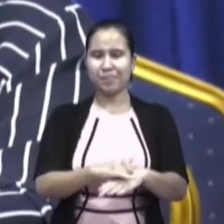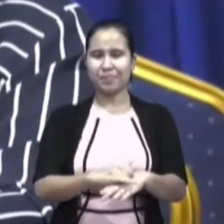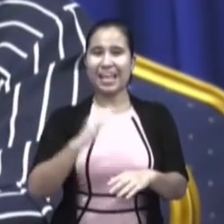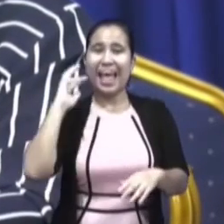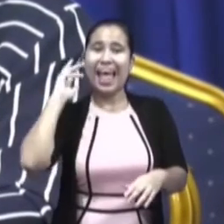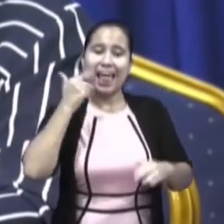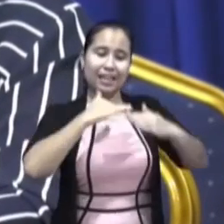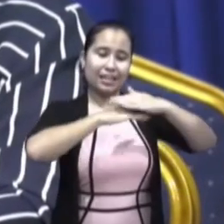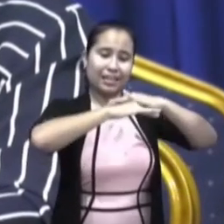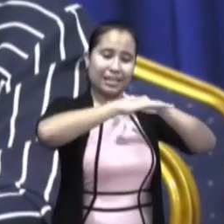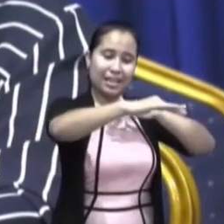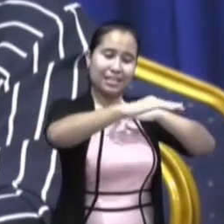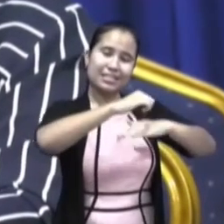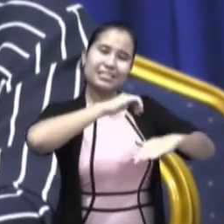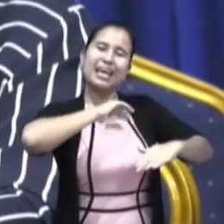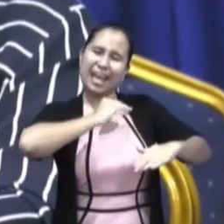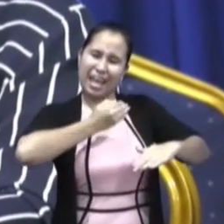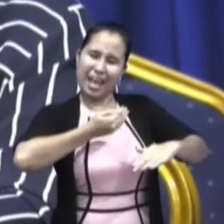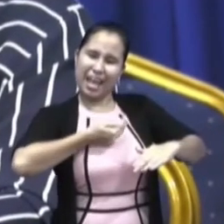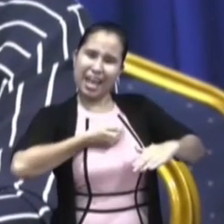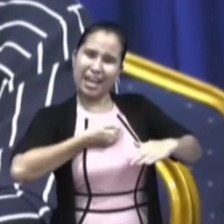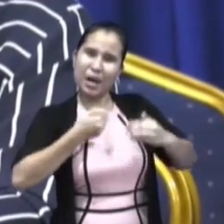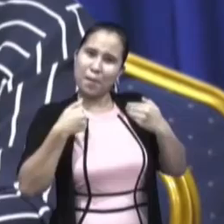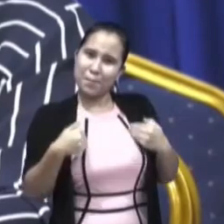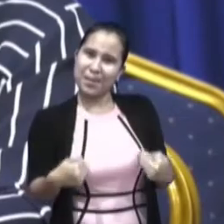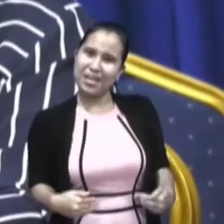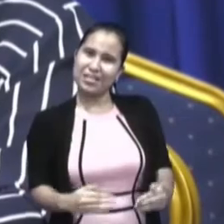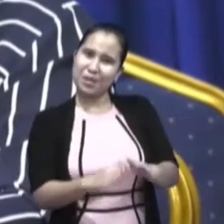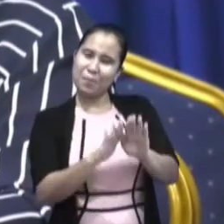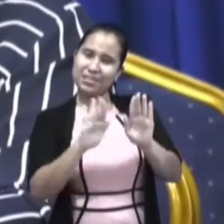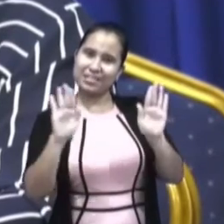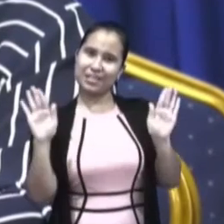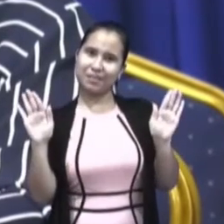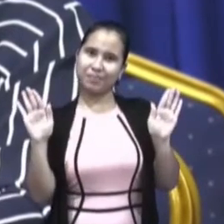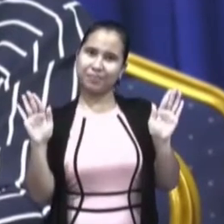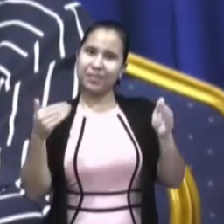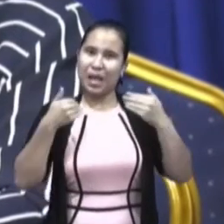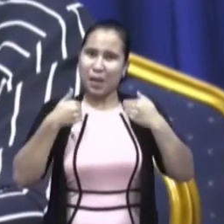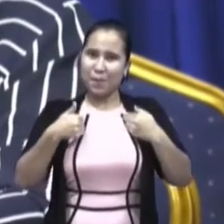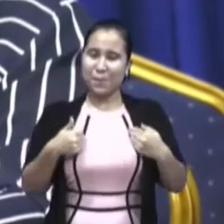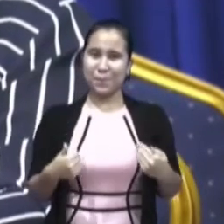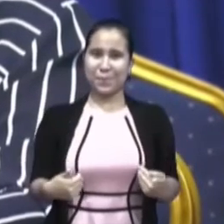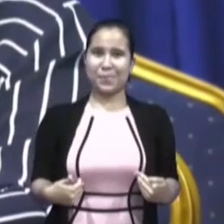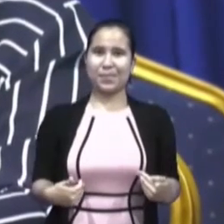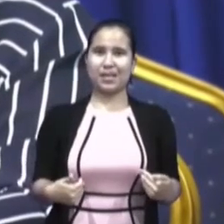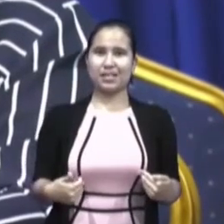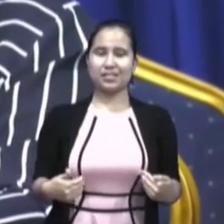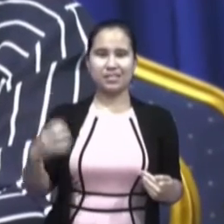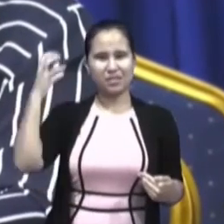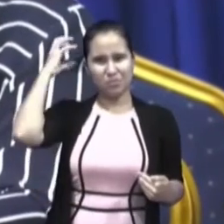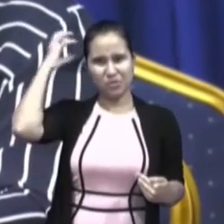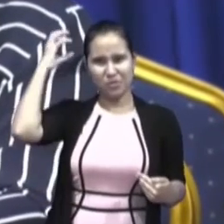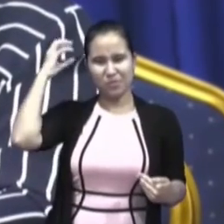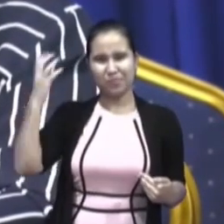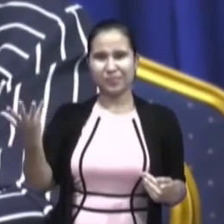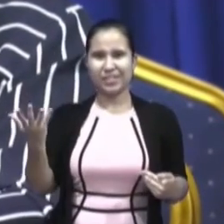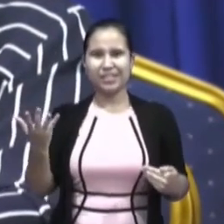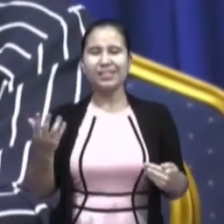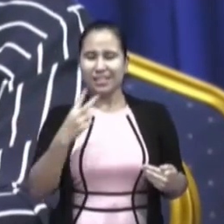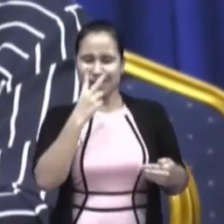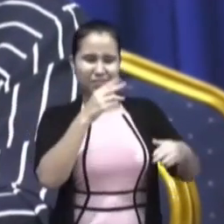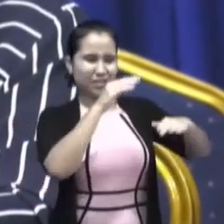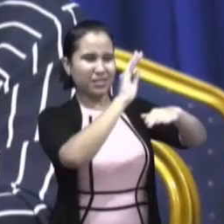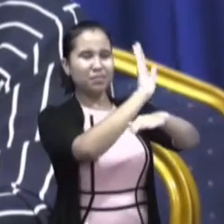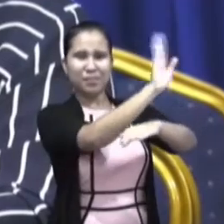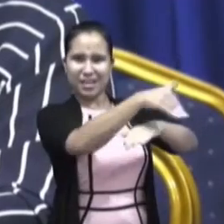wil zijn mensen beschermen. En de mensen die dus de dupe worden op dit moment, lijkt het, zijn de gestrande